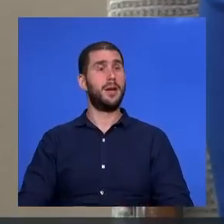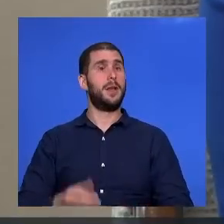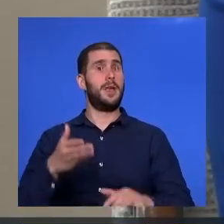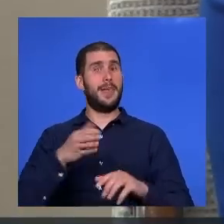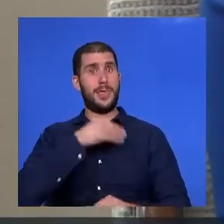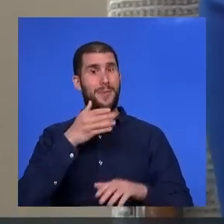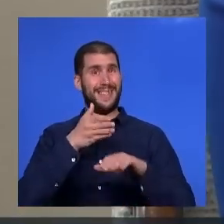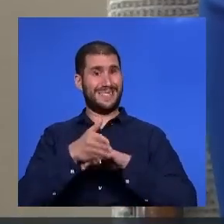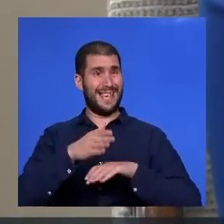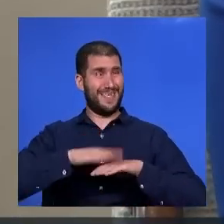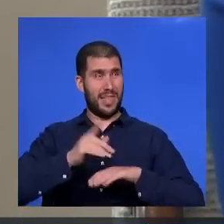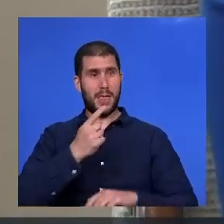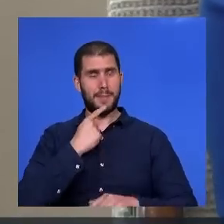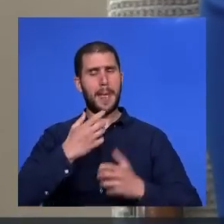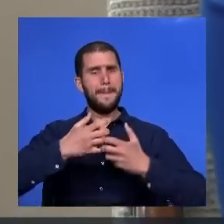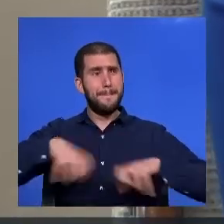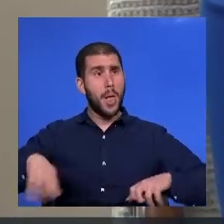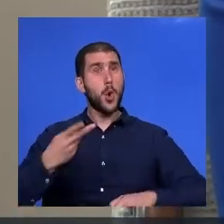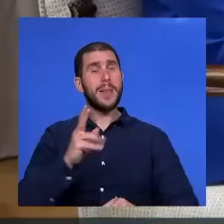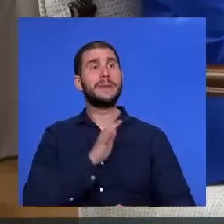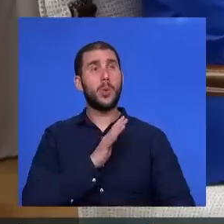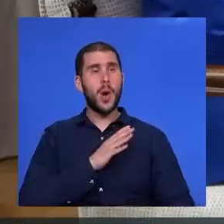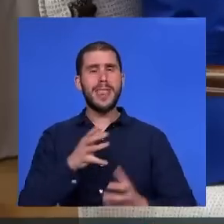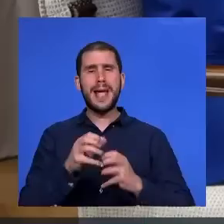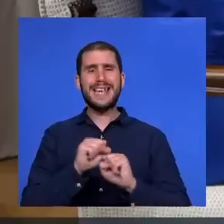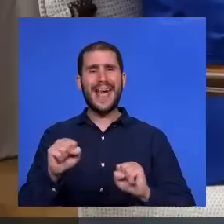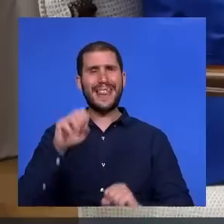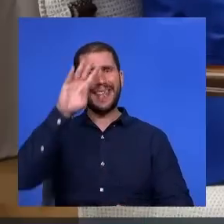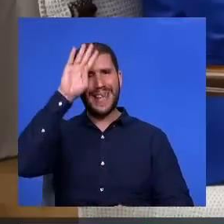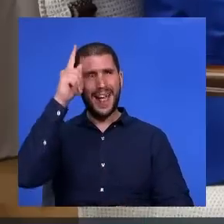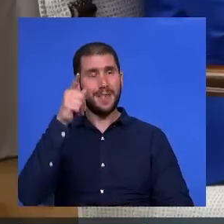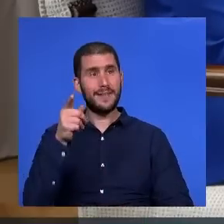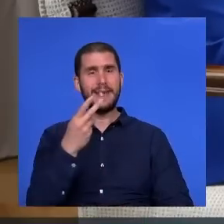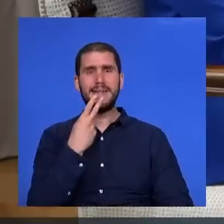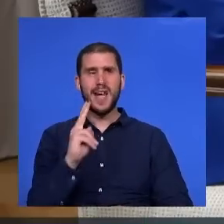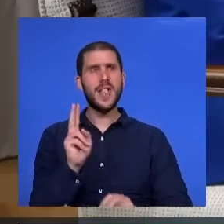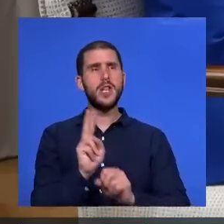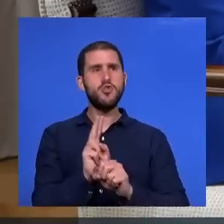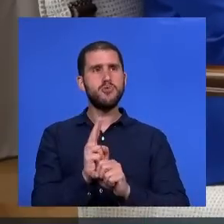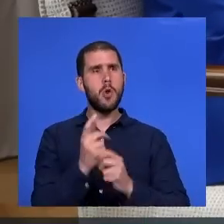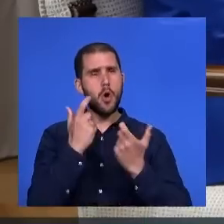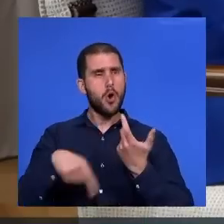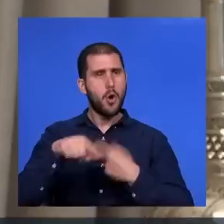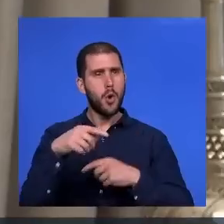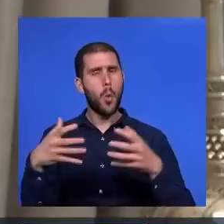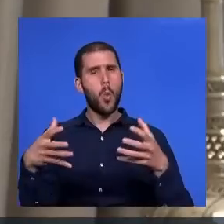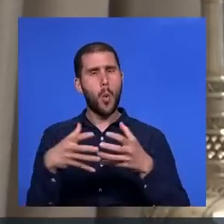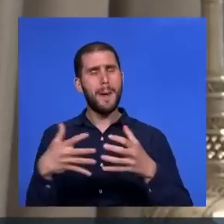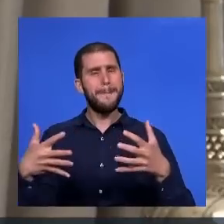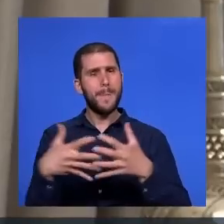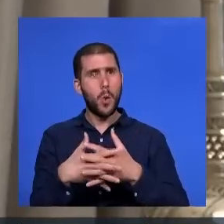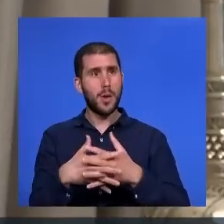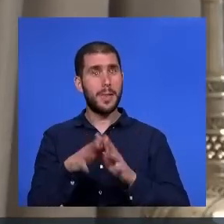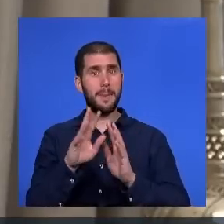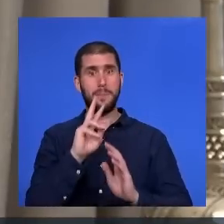לתפקיד אמרת, הפילוג יותר מסוכן מהגרעין האיראני, והתחייבת לשמור עלינו כאומה מאוחדת. פחות